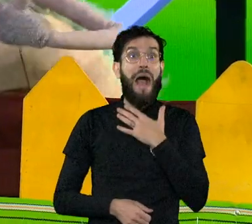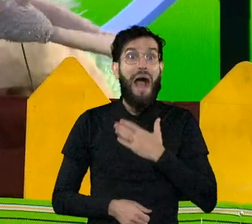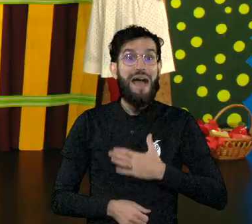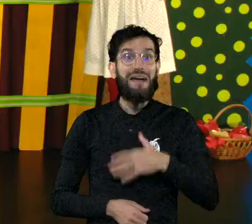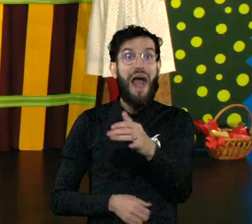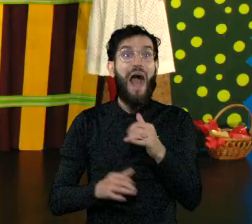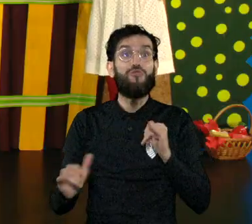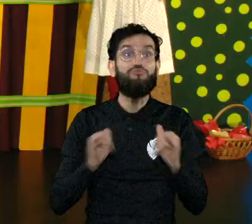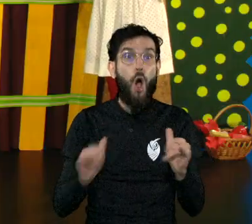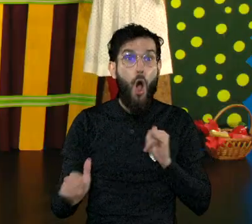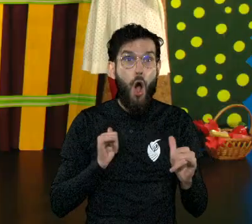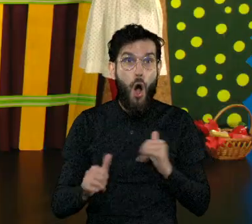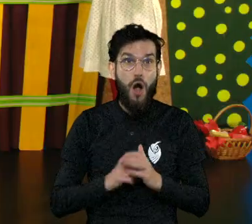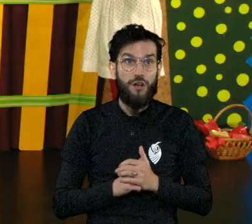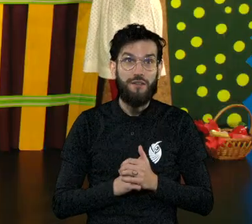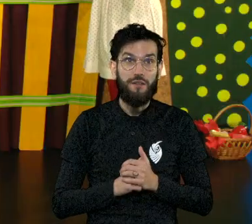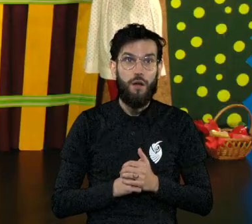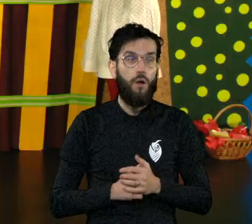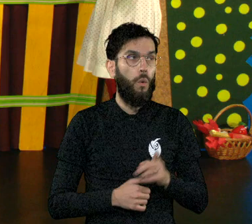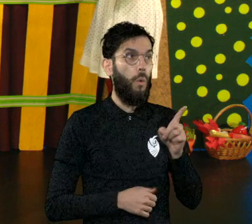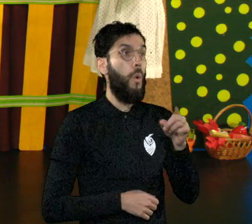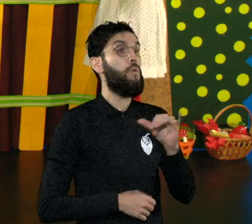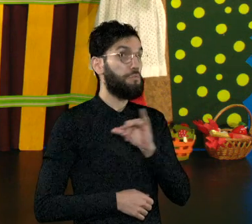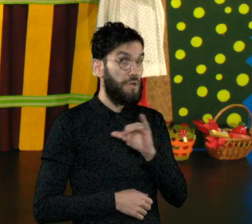športuje. Však, Murko. Zaujímavé.